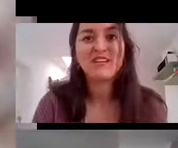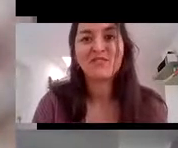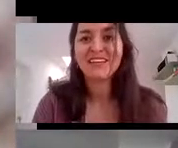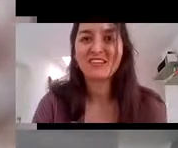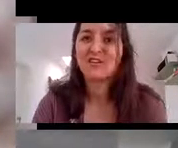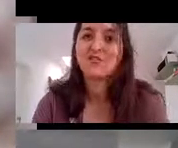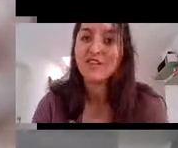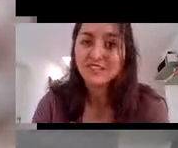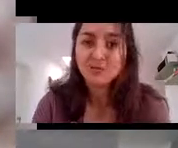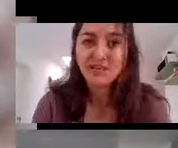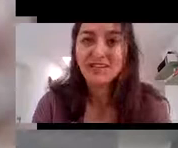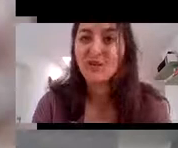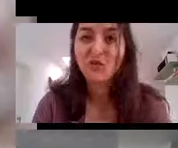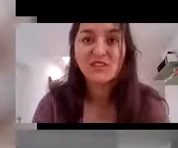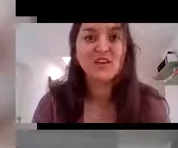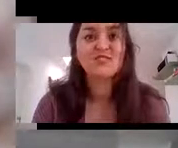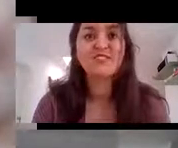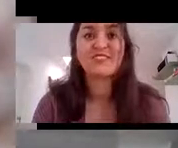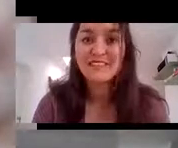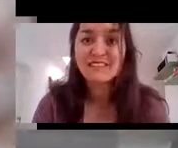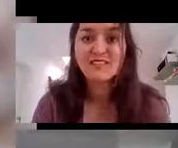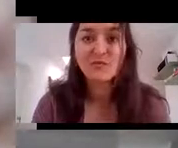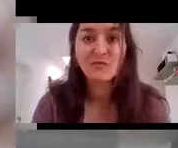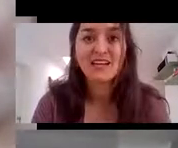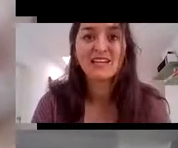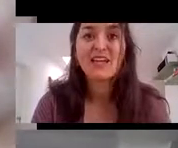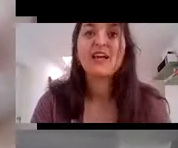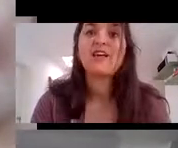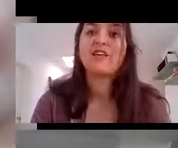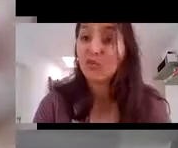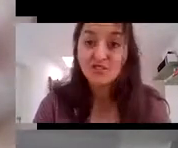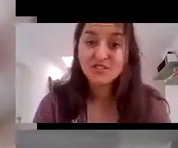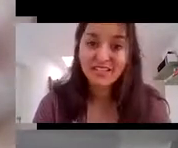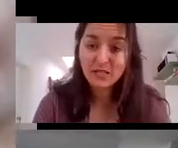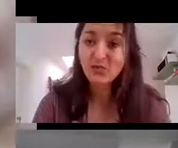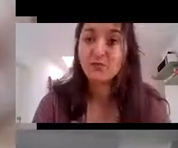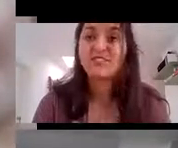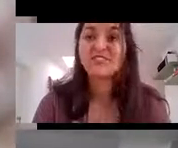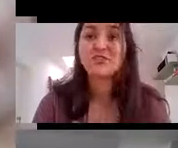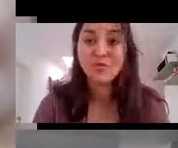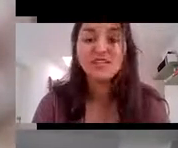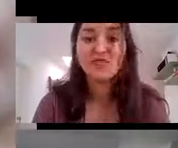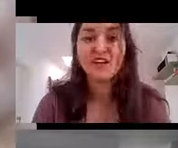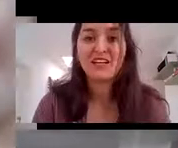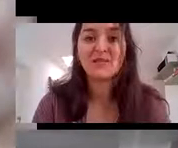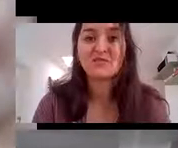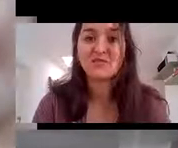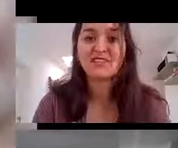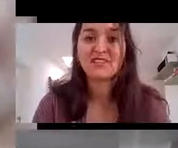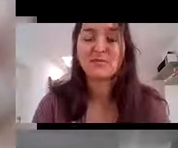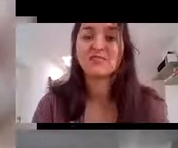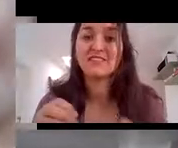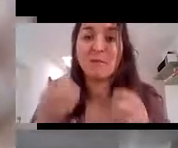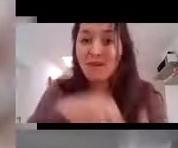min 12-jarigen kan je voluit spelen, hoef je die afstand niet te bewaren. Ook dus geen mondmaskers, ook niet voor de